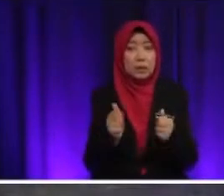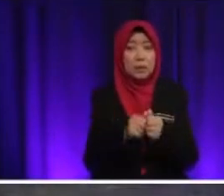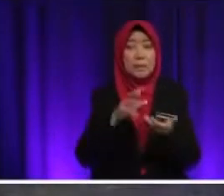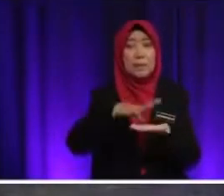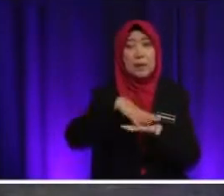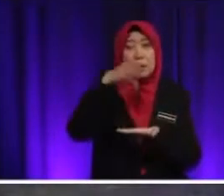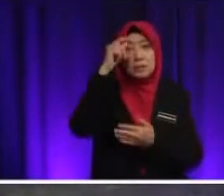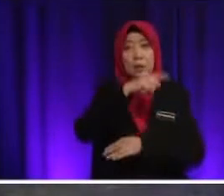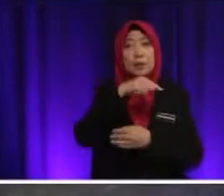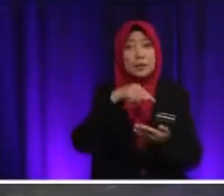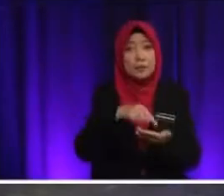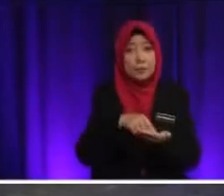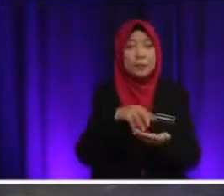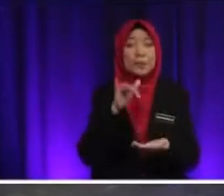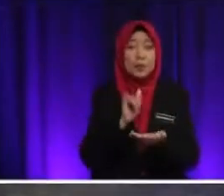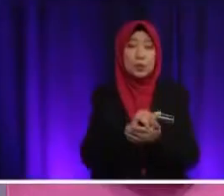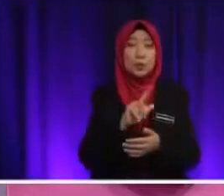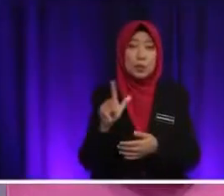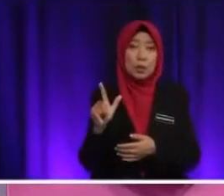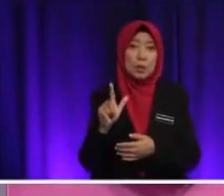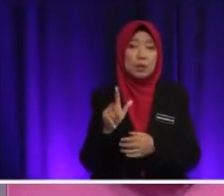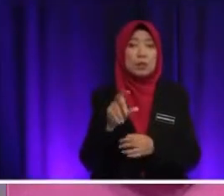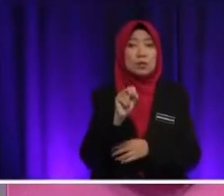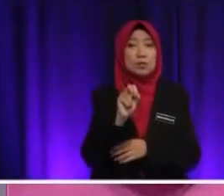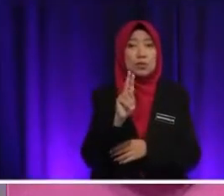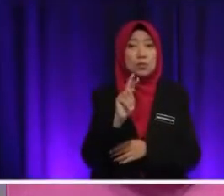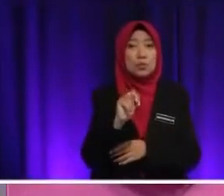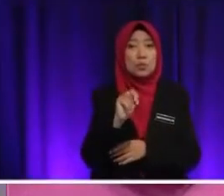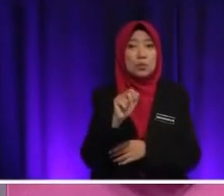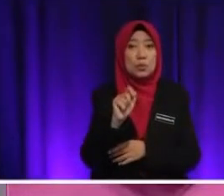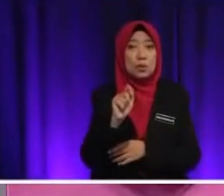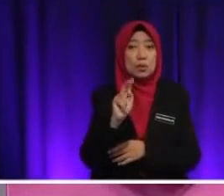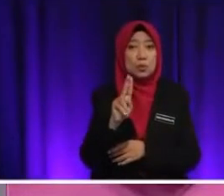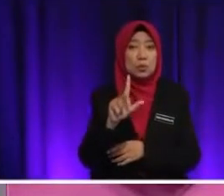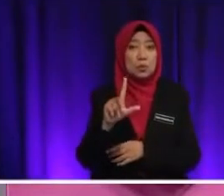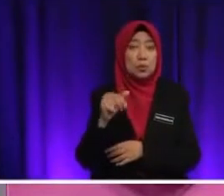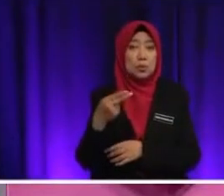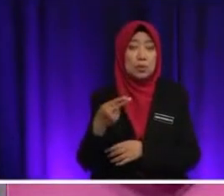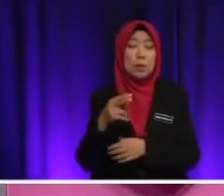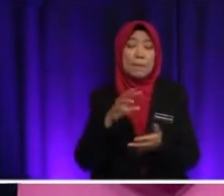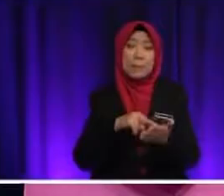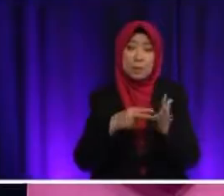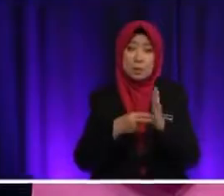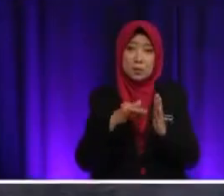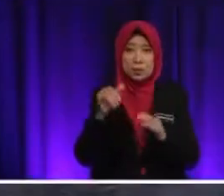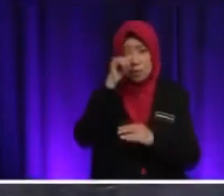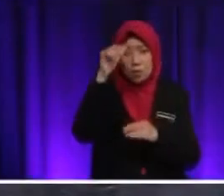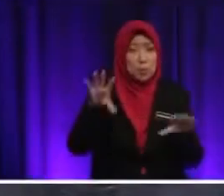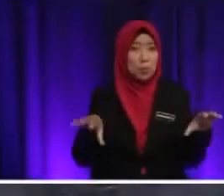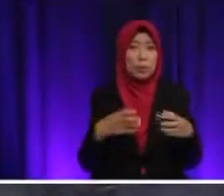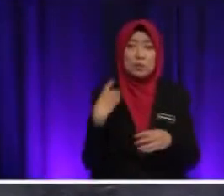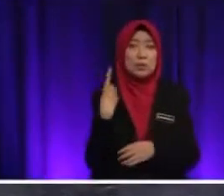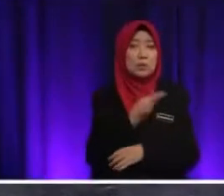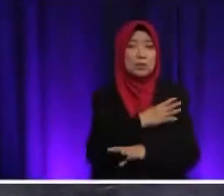Itulah sunnatullah. Allah ini melakukan ataupun melaksanakan apa yang dia nak. Kita tak boleh nak halang. Betul, Ustaz. Okey, kita tengok. Kita tengok hari